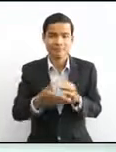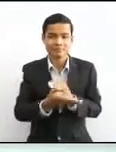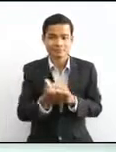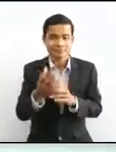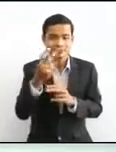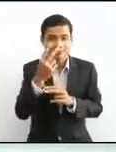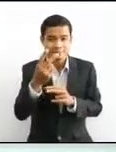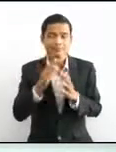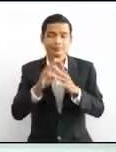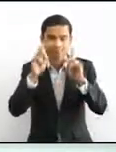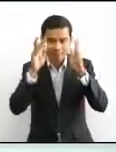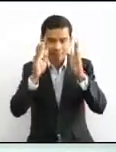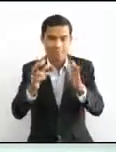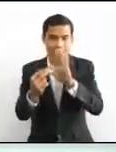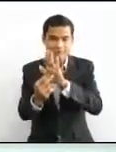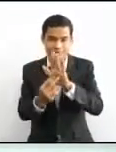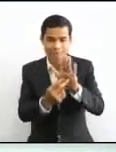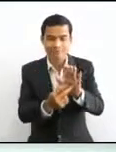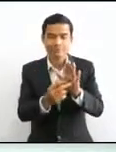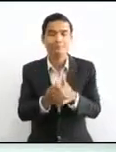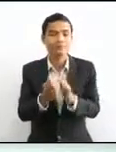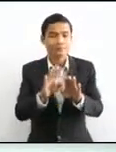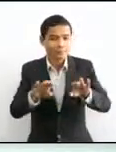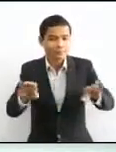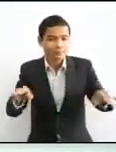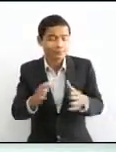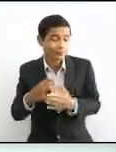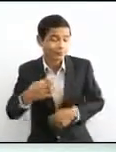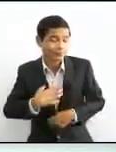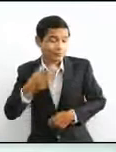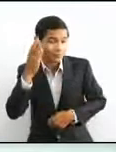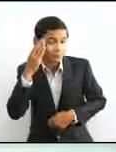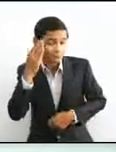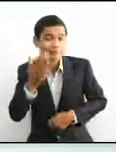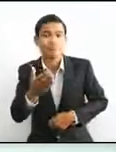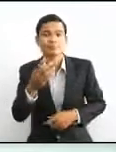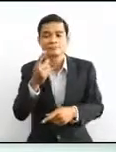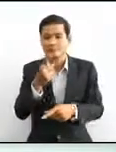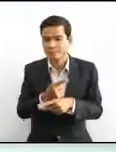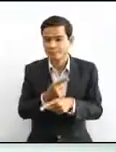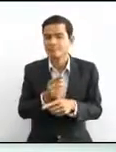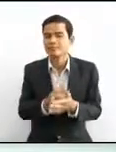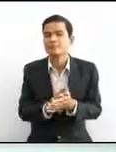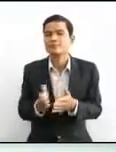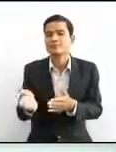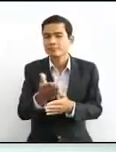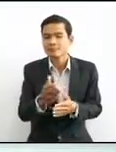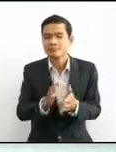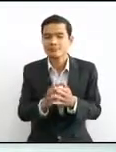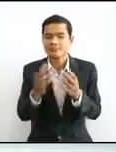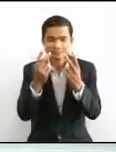ta nè cừu nguyên là vậy. Mất bằng hành con tựa khí nó. Chẳng đăng ấy con. Chà, bà chẳng đắng. Con tựa khí nế